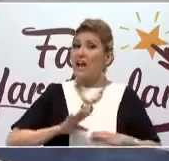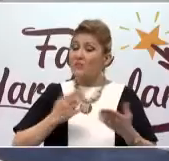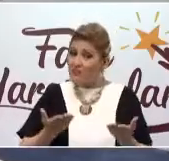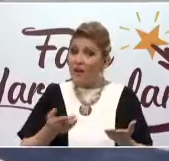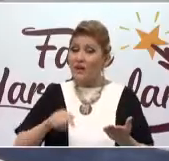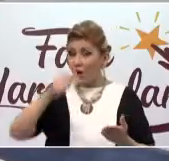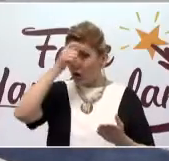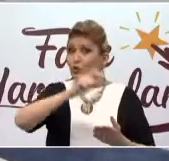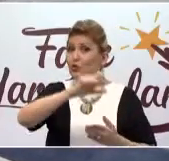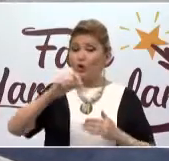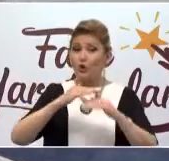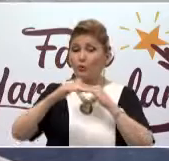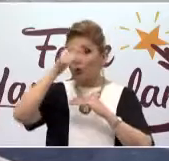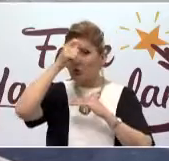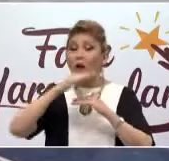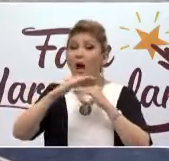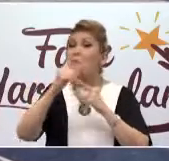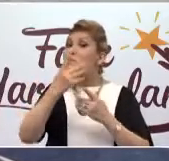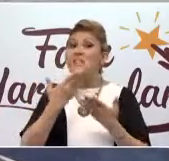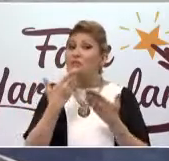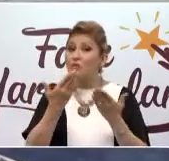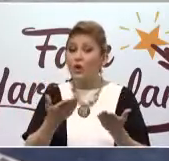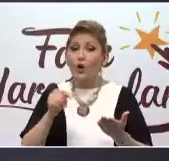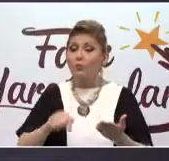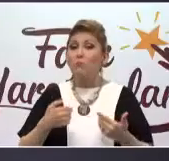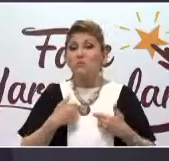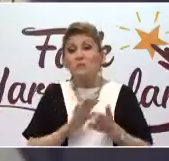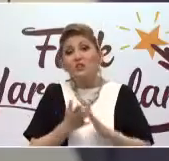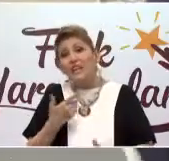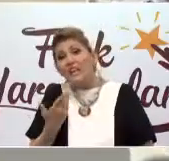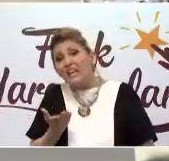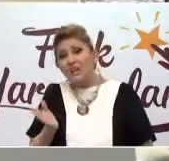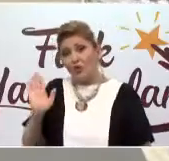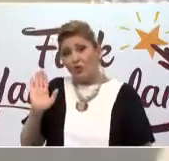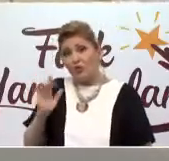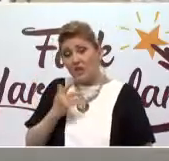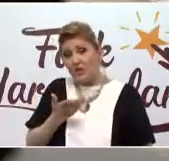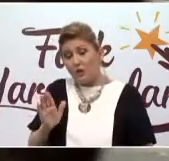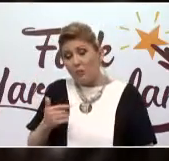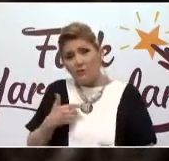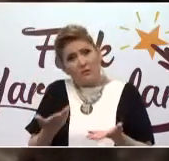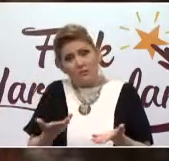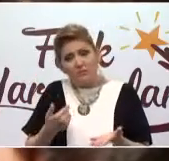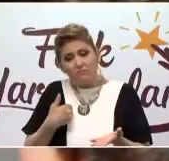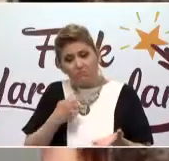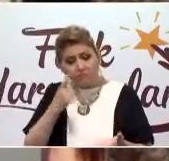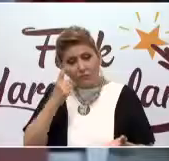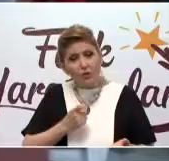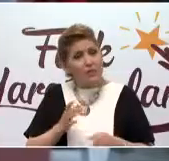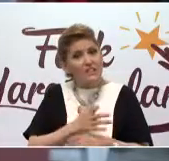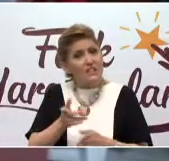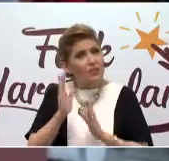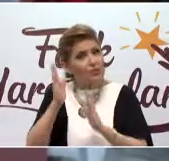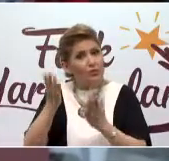yandan da Türkiye toplumuna, Türkiye halklarına bir şey söylüyorlardı. Buradan gidiyoruz diyorlardı. Biz de dönüp kendimize biraz da şu soruyu sorduk. Neden